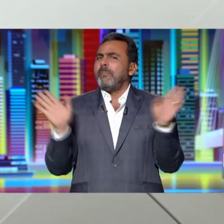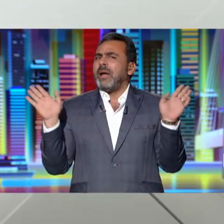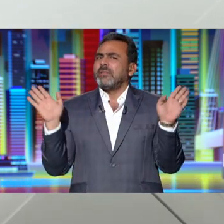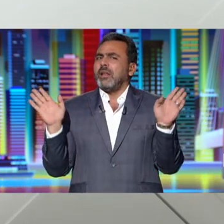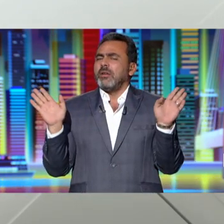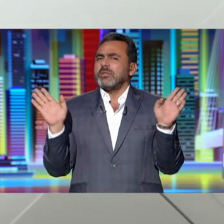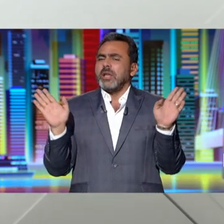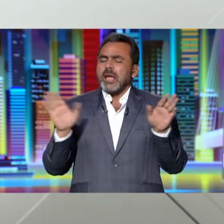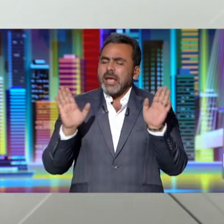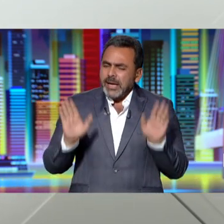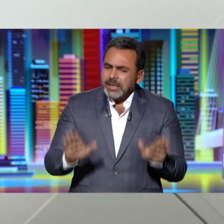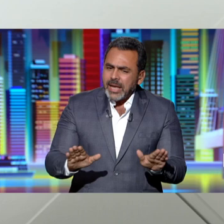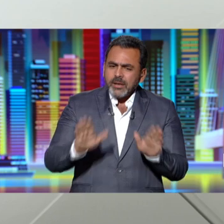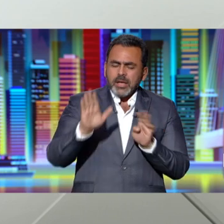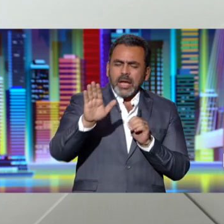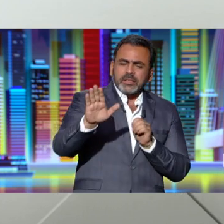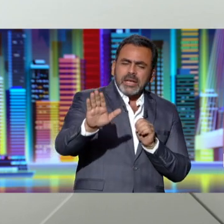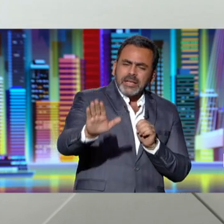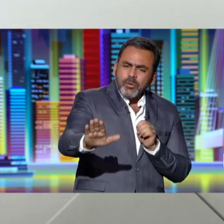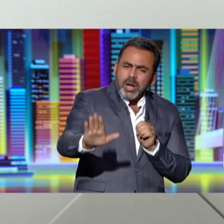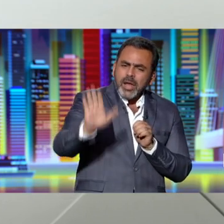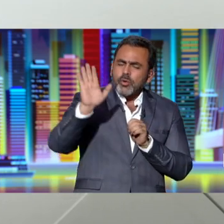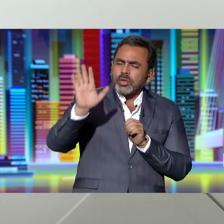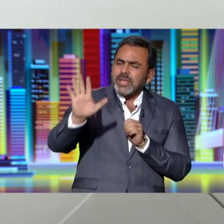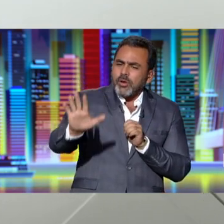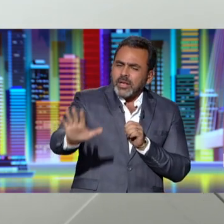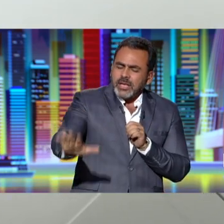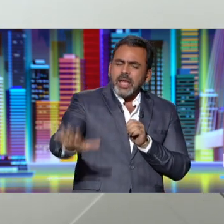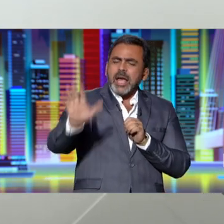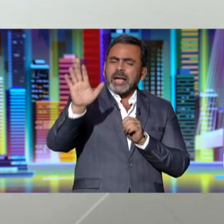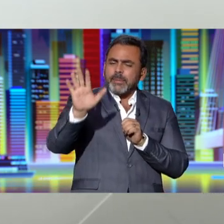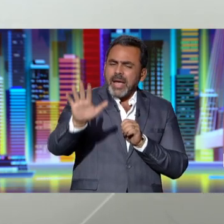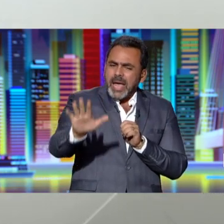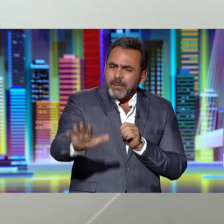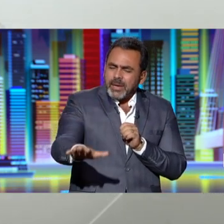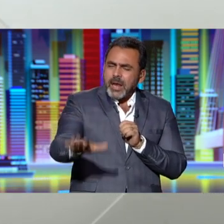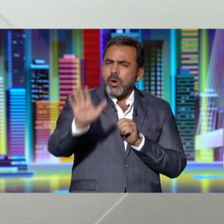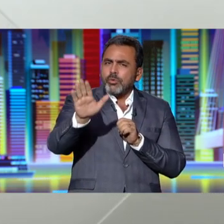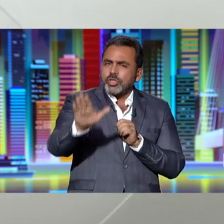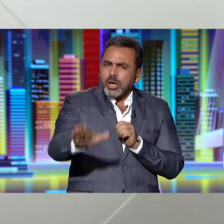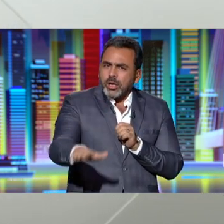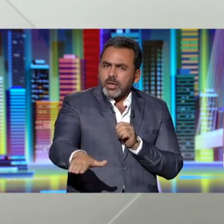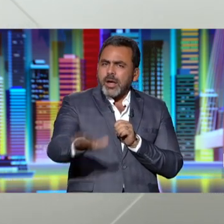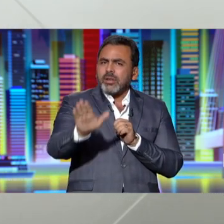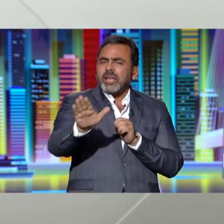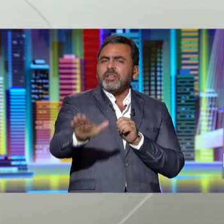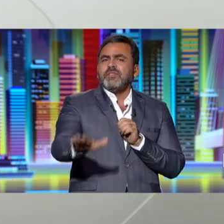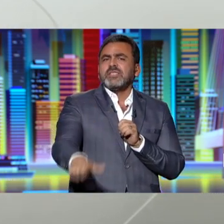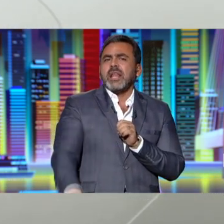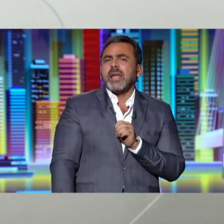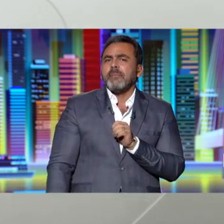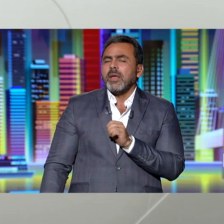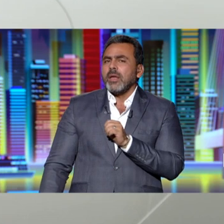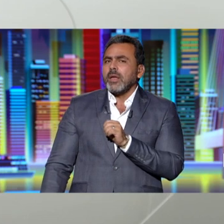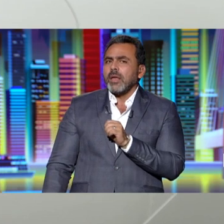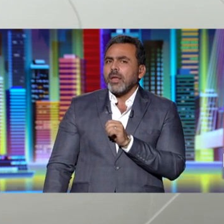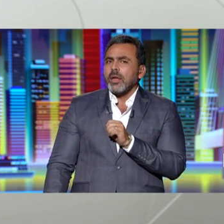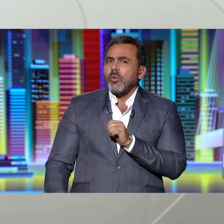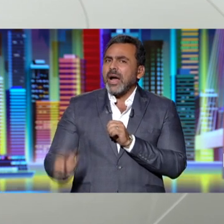م لناش دعوه ببعض خلاص احنا عندنا دوله والدوله دي هتبقى امنه ومستقره وتعيش في